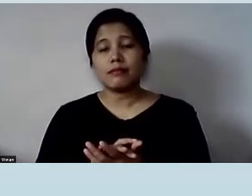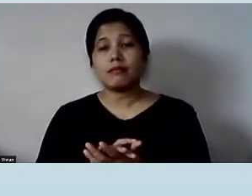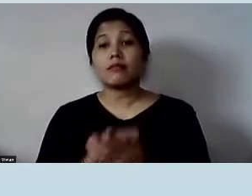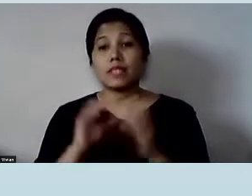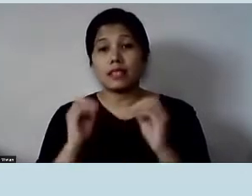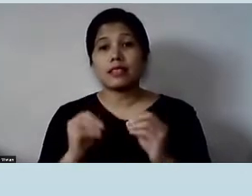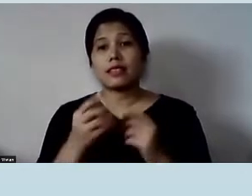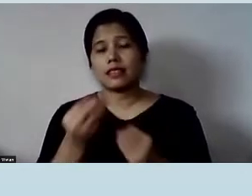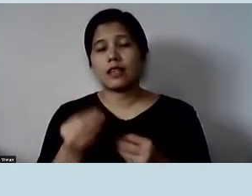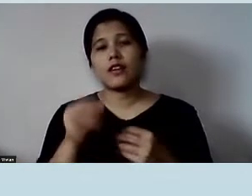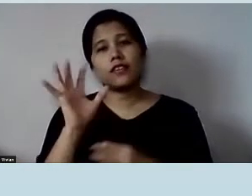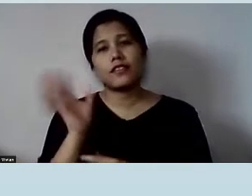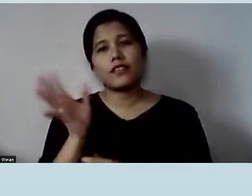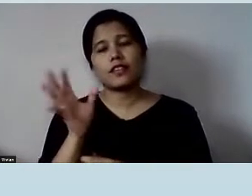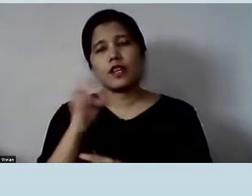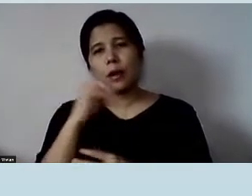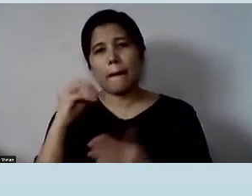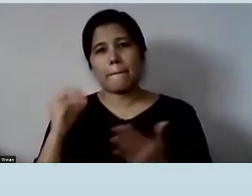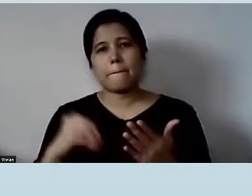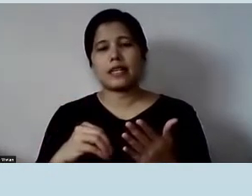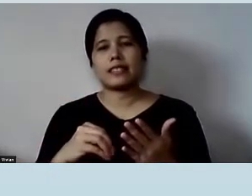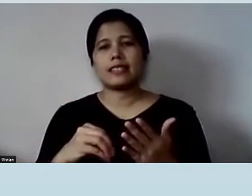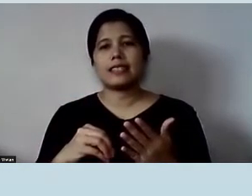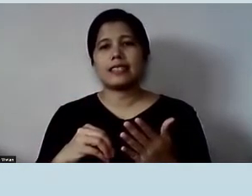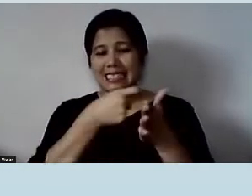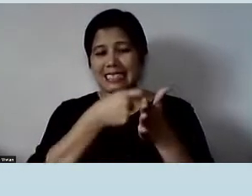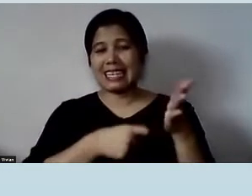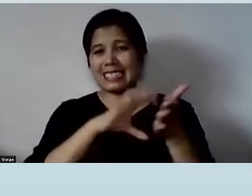entitled ka ng 50% tax deduction doon, no?